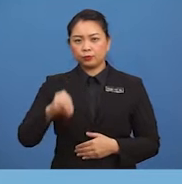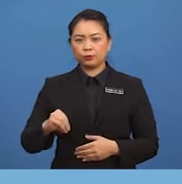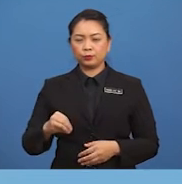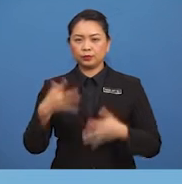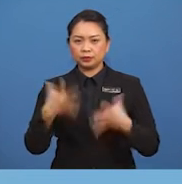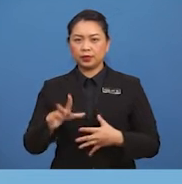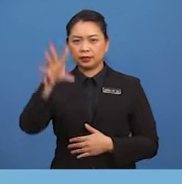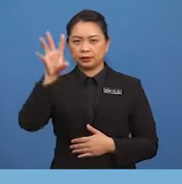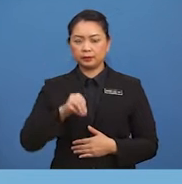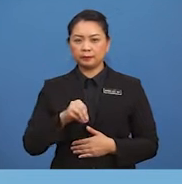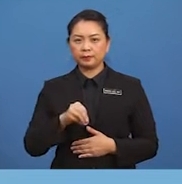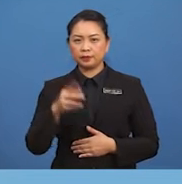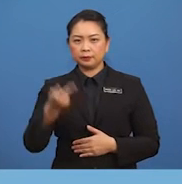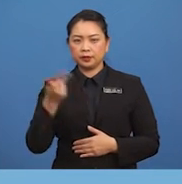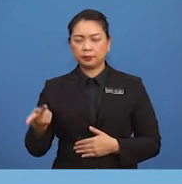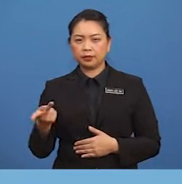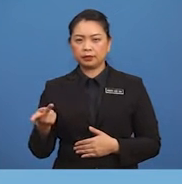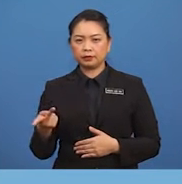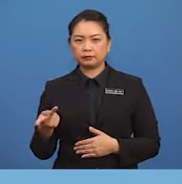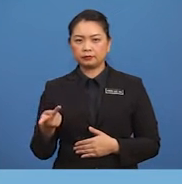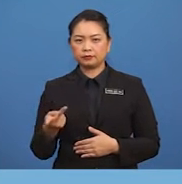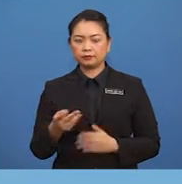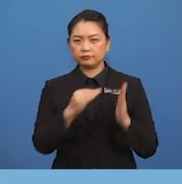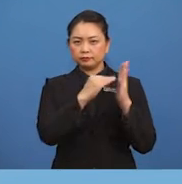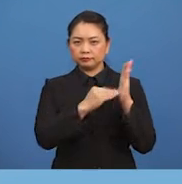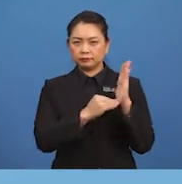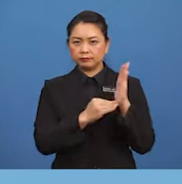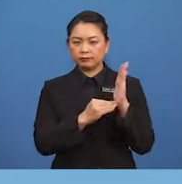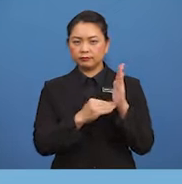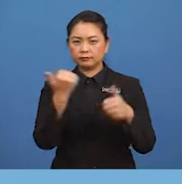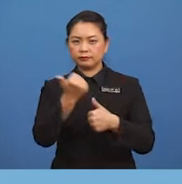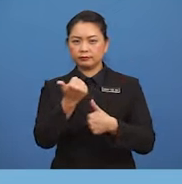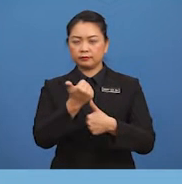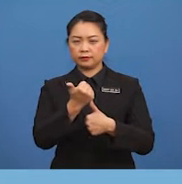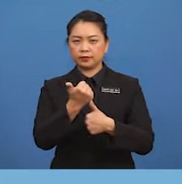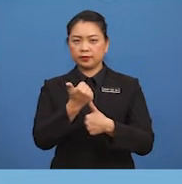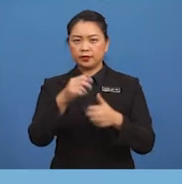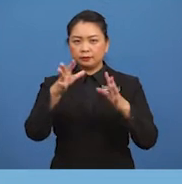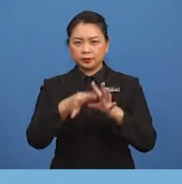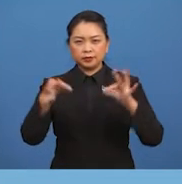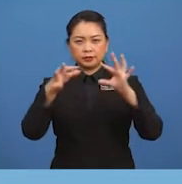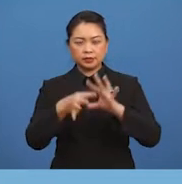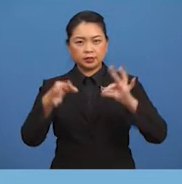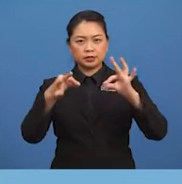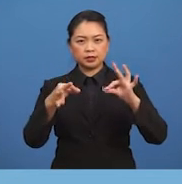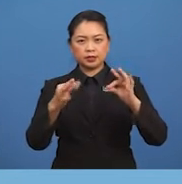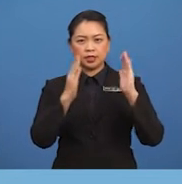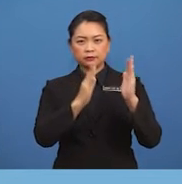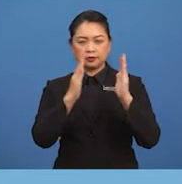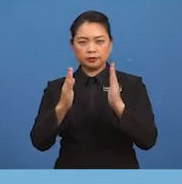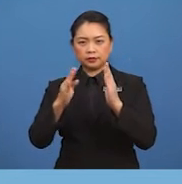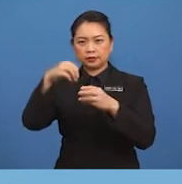Murid-murid telah mencapai perkara-perkara berikut. Yang pertama, memerihalkan